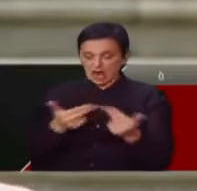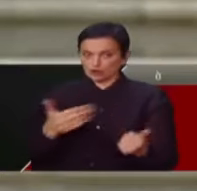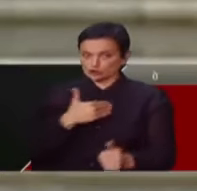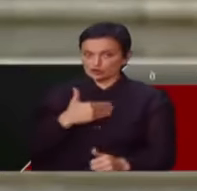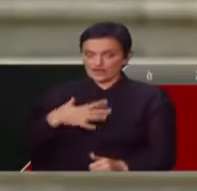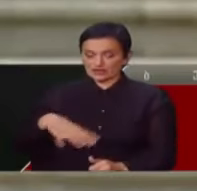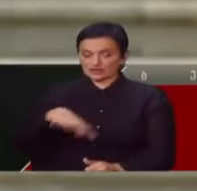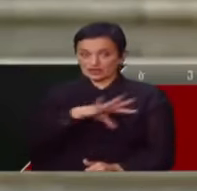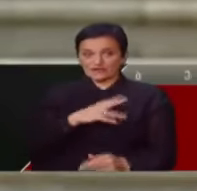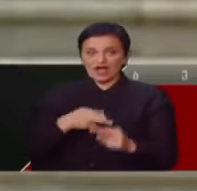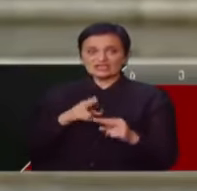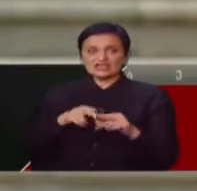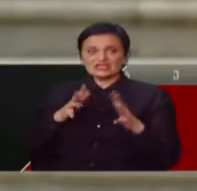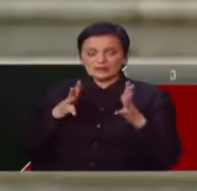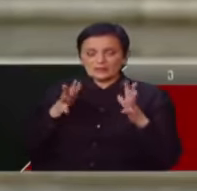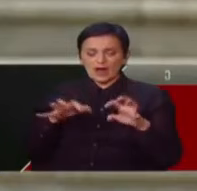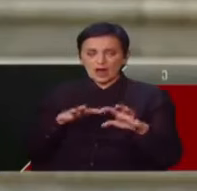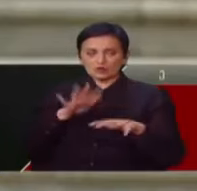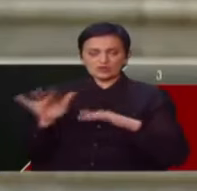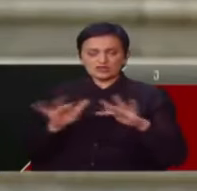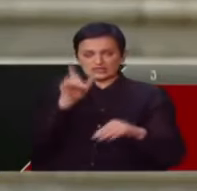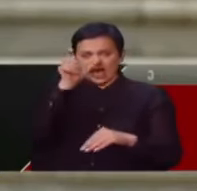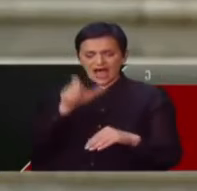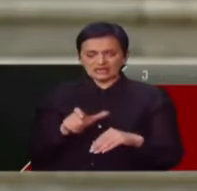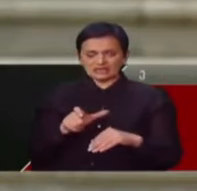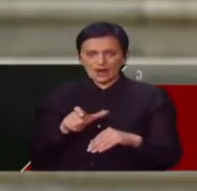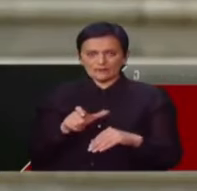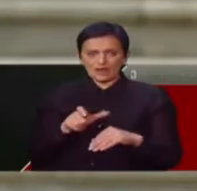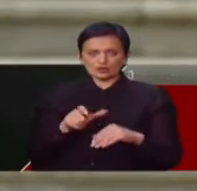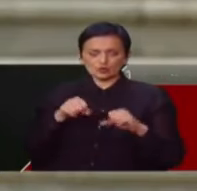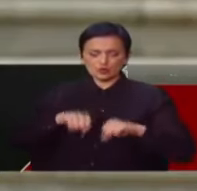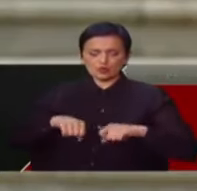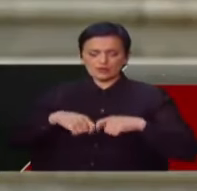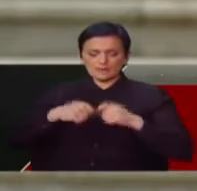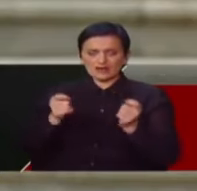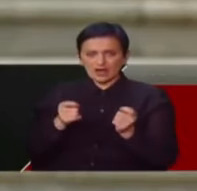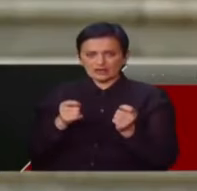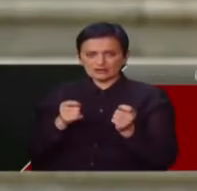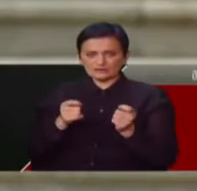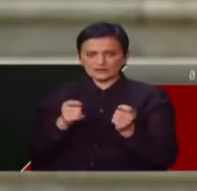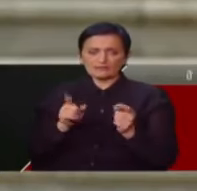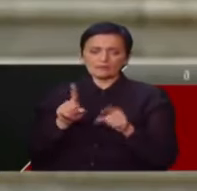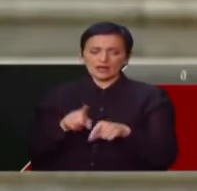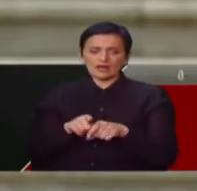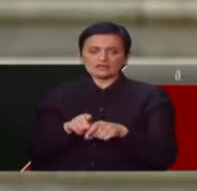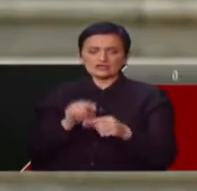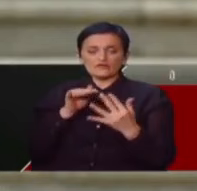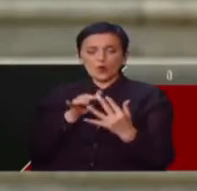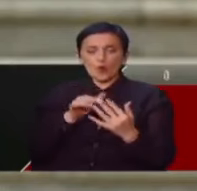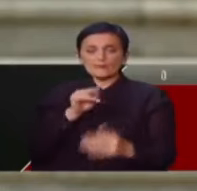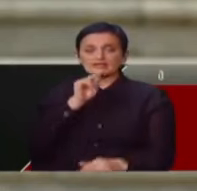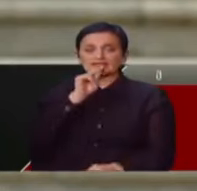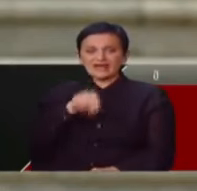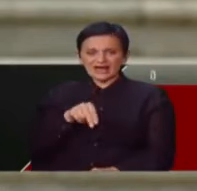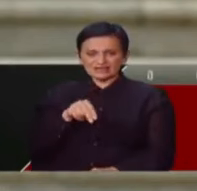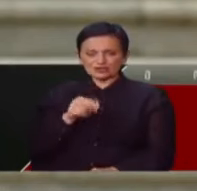ჩვენი ქვეყანა. იმ ბარბაროს უქმედებებთან, ადამიანის უფლებათა დარღვევის ასევე ომის